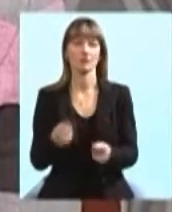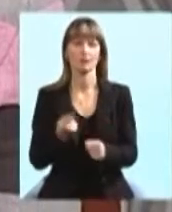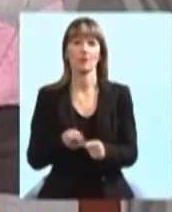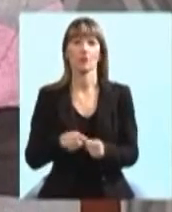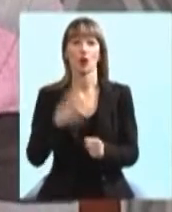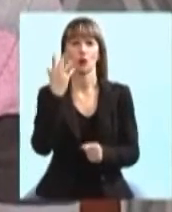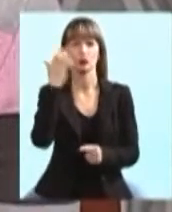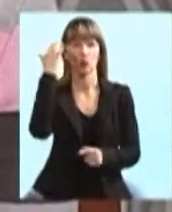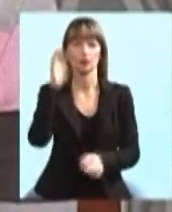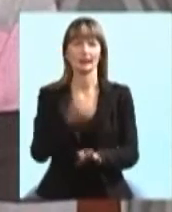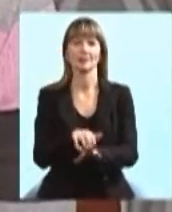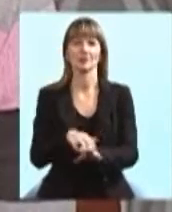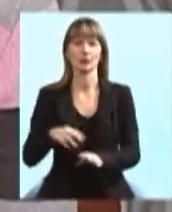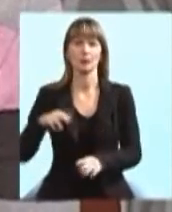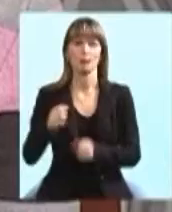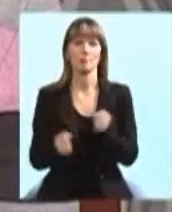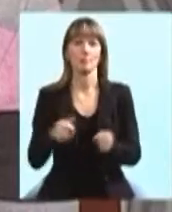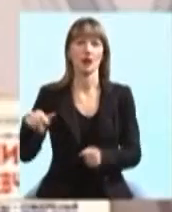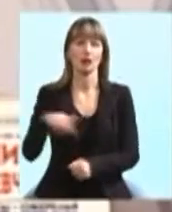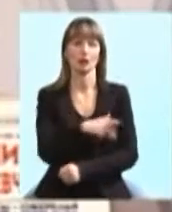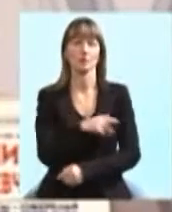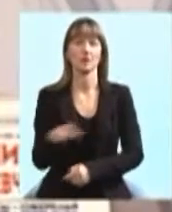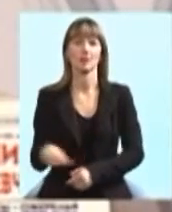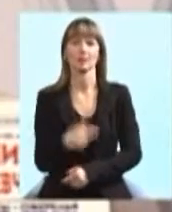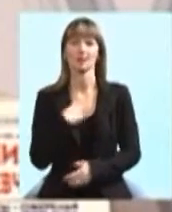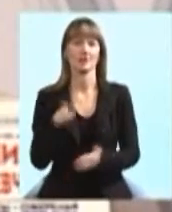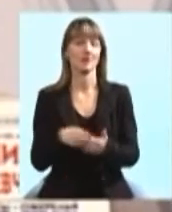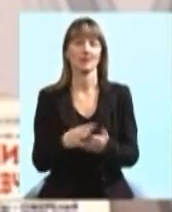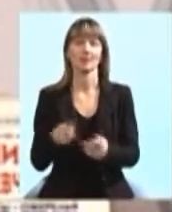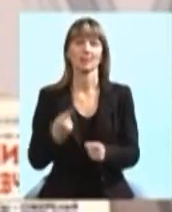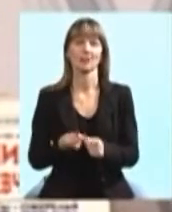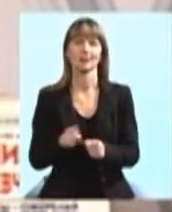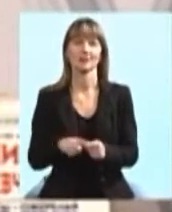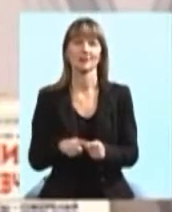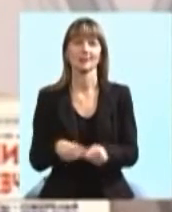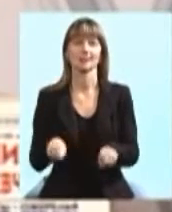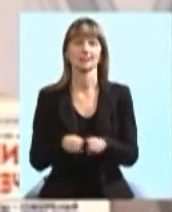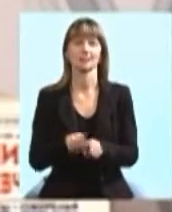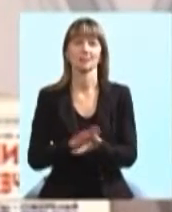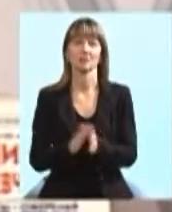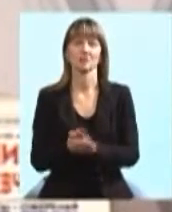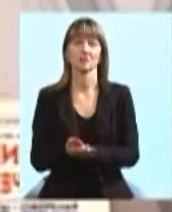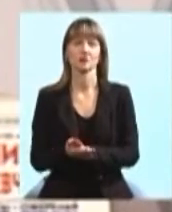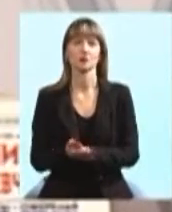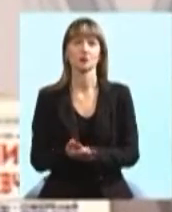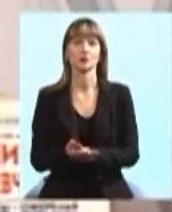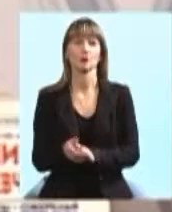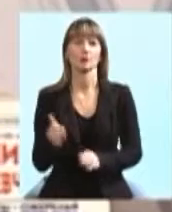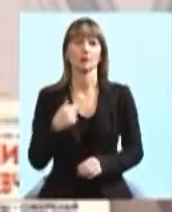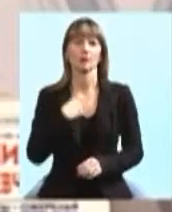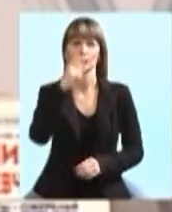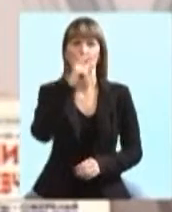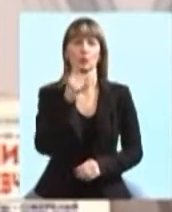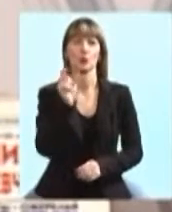тебе черная китка перебежит дорогу? Я не верю в это. Вот так сложилась жизнь, что я не